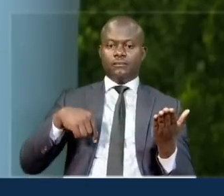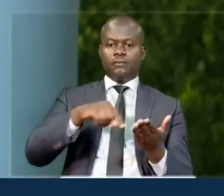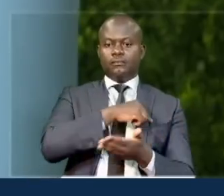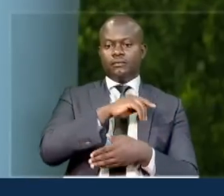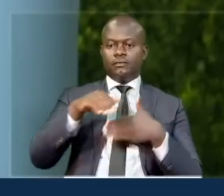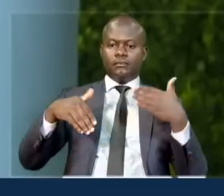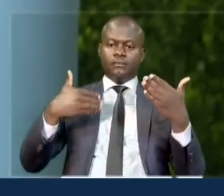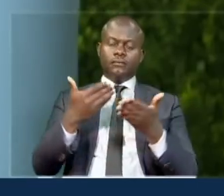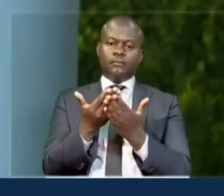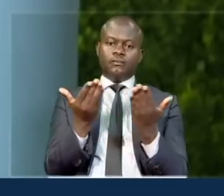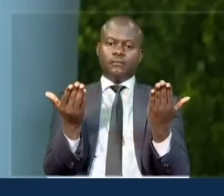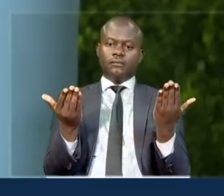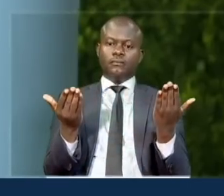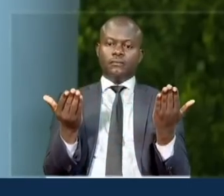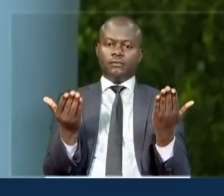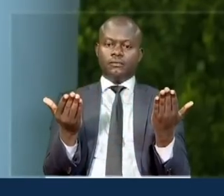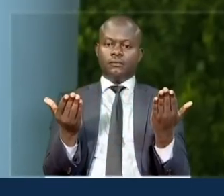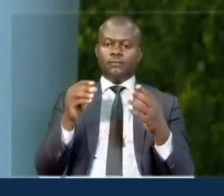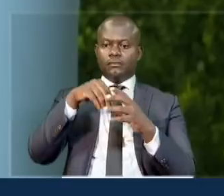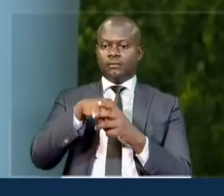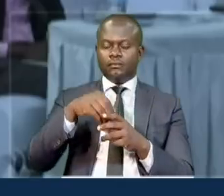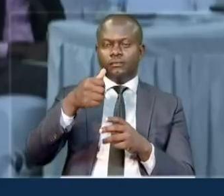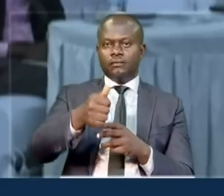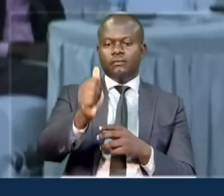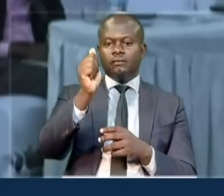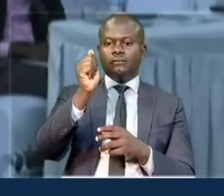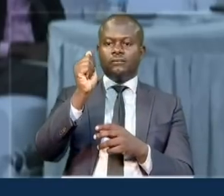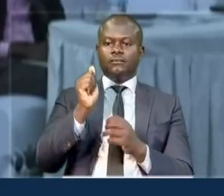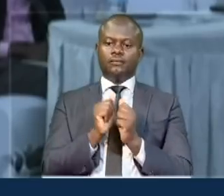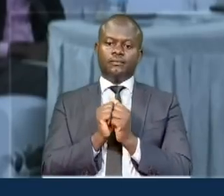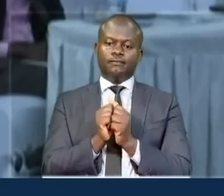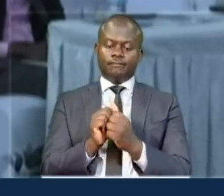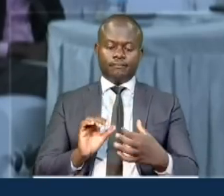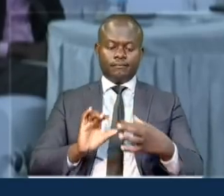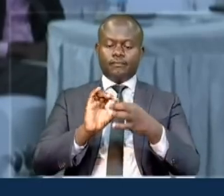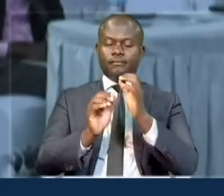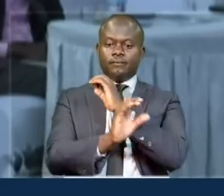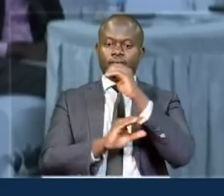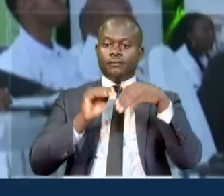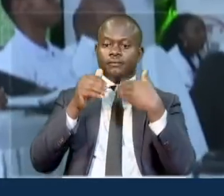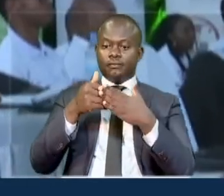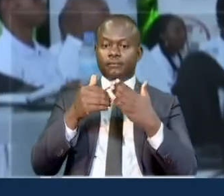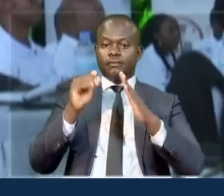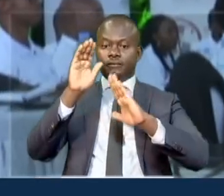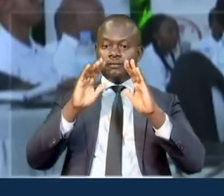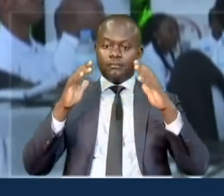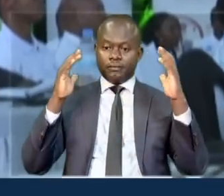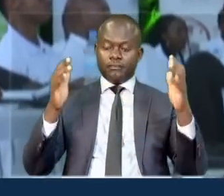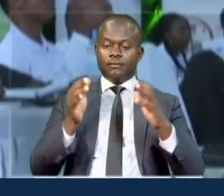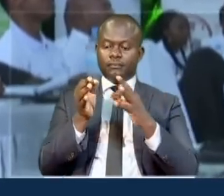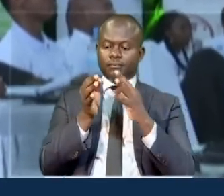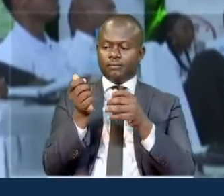brokers abandi ba brokers bari muri ibyo bihugu abahuza mu bwishingizi bagira uruhare runini mu kumvisha